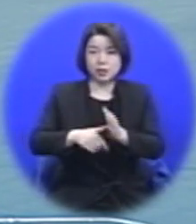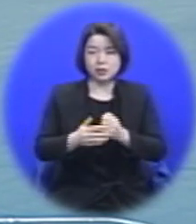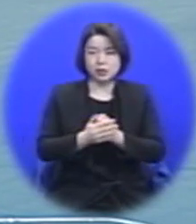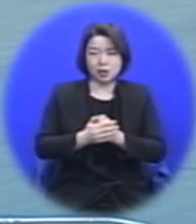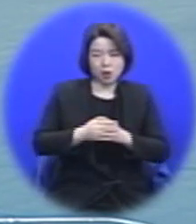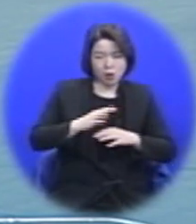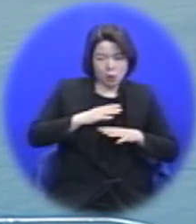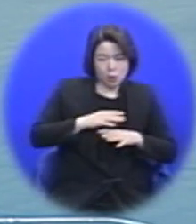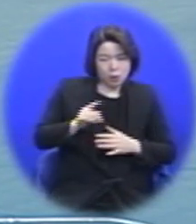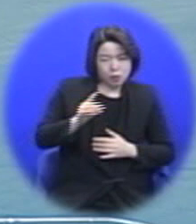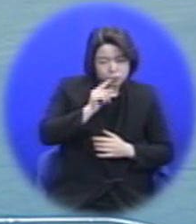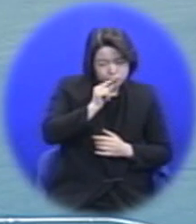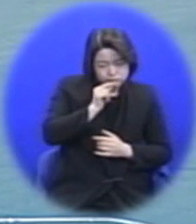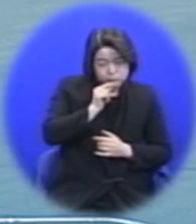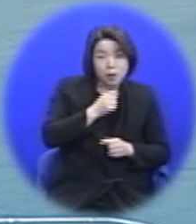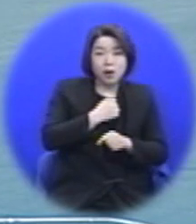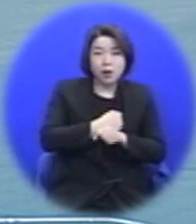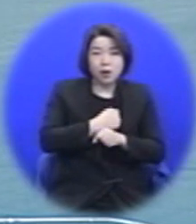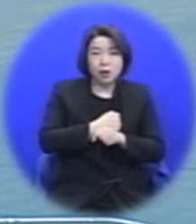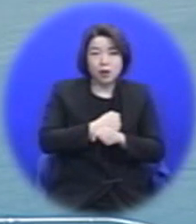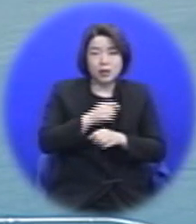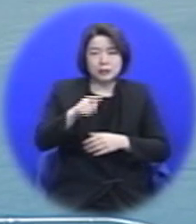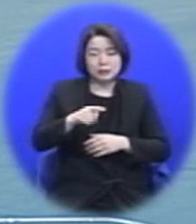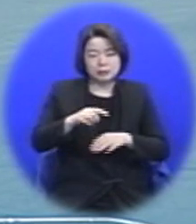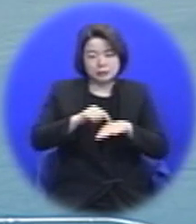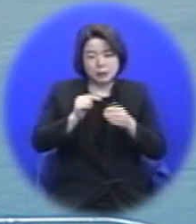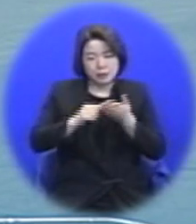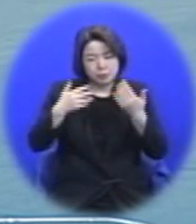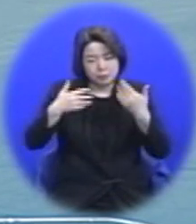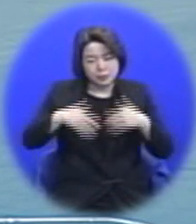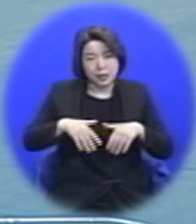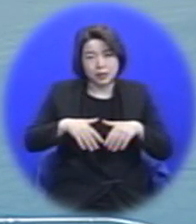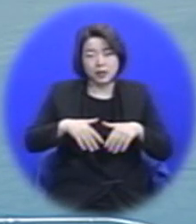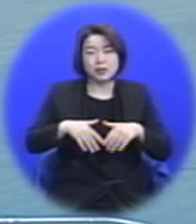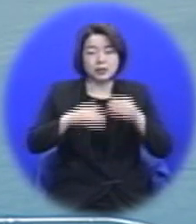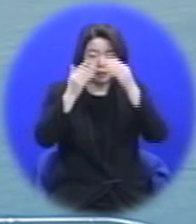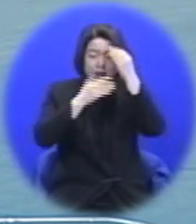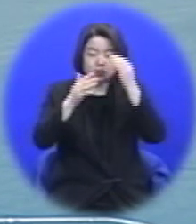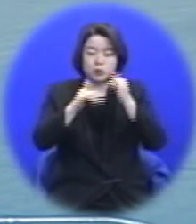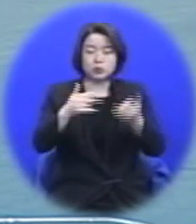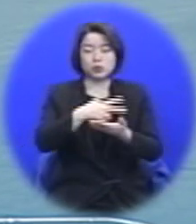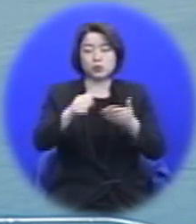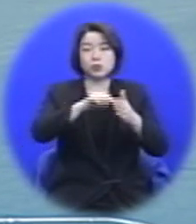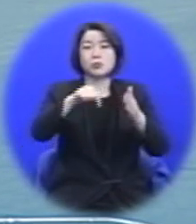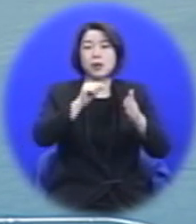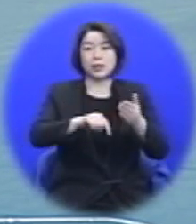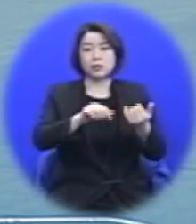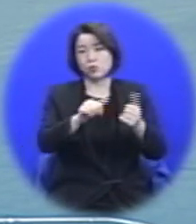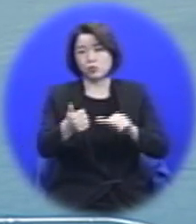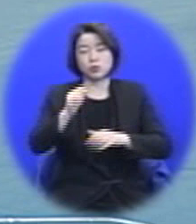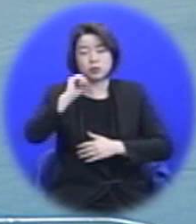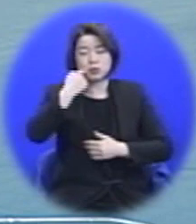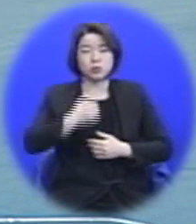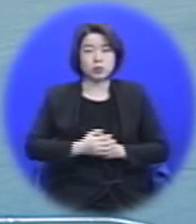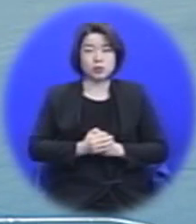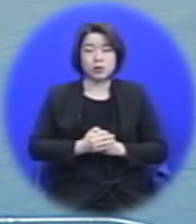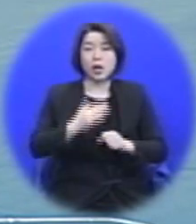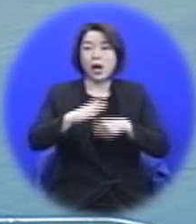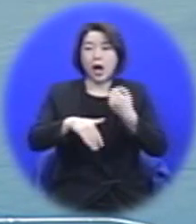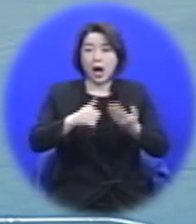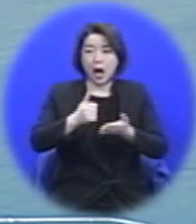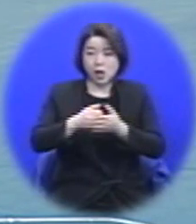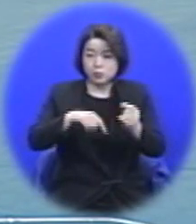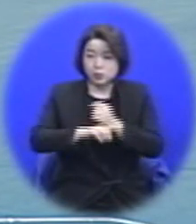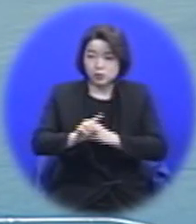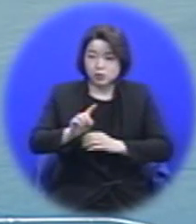무서워서 아무 말도 못하는 그런 심약한 성도는 주 안에서 죽을 수 없습니다. 하나님의 뜻이 아닌 줄